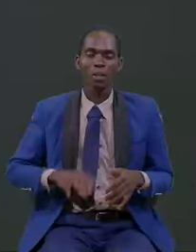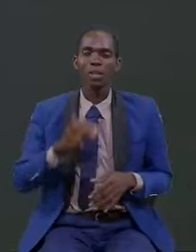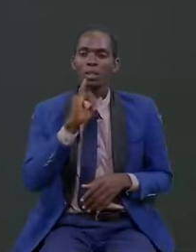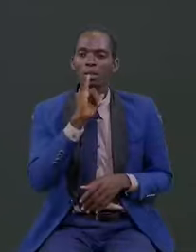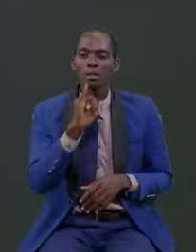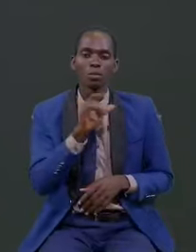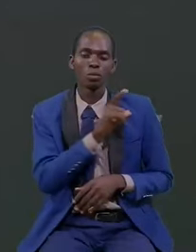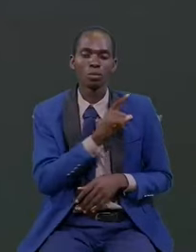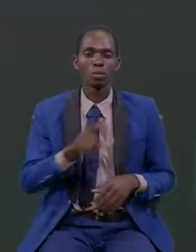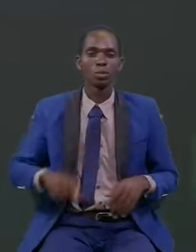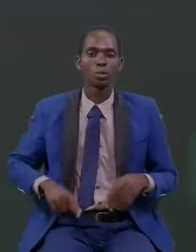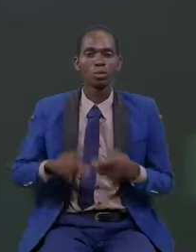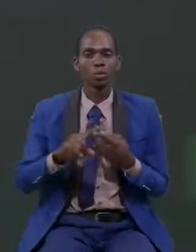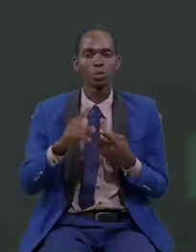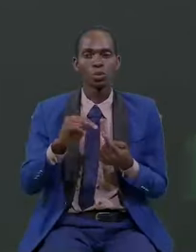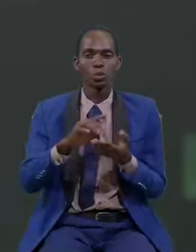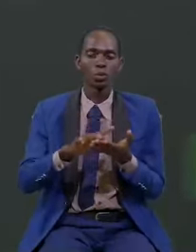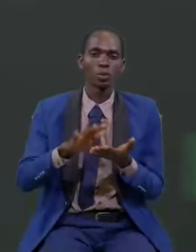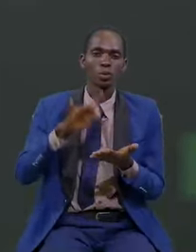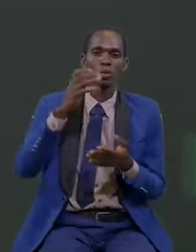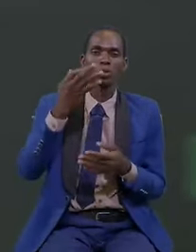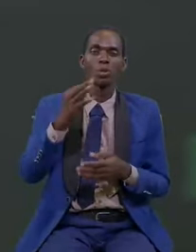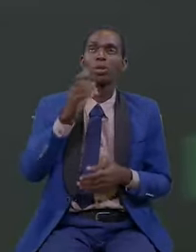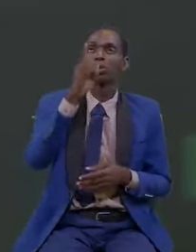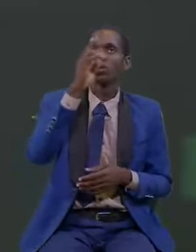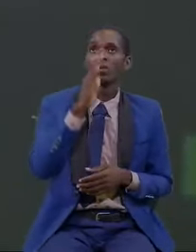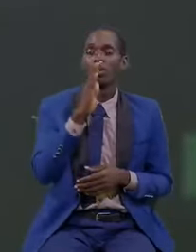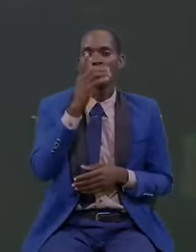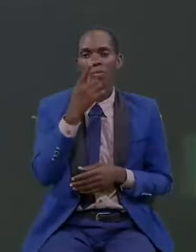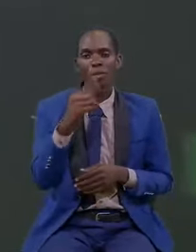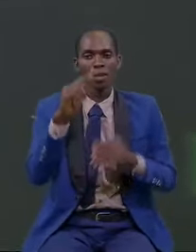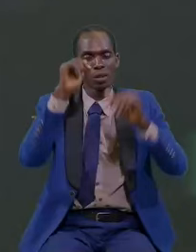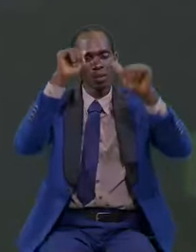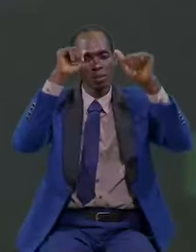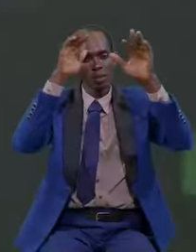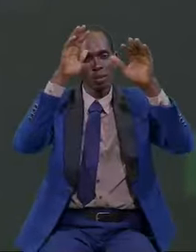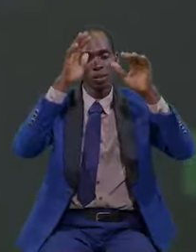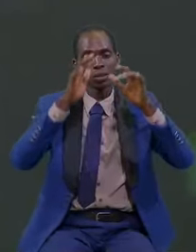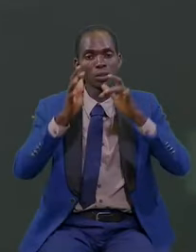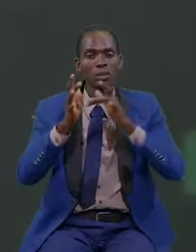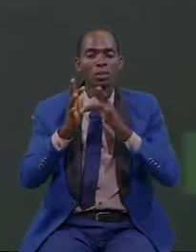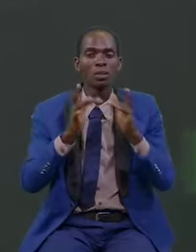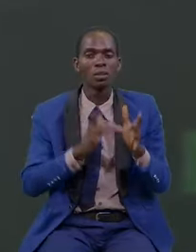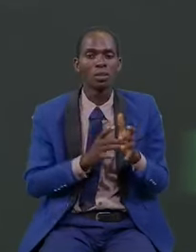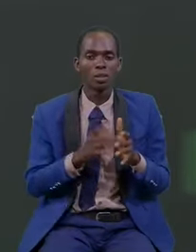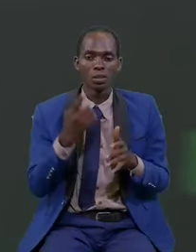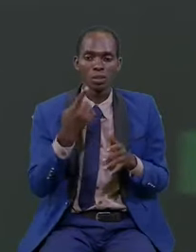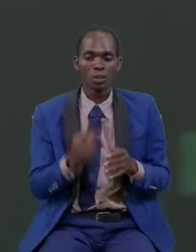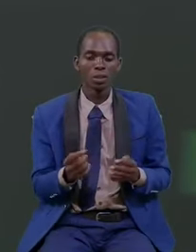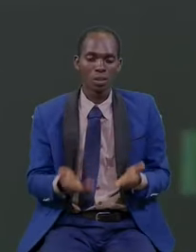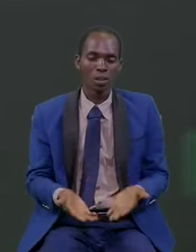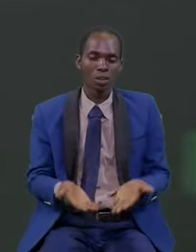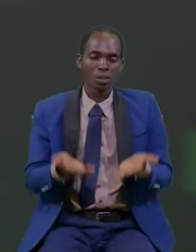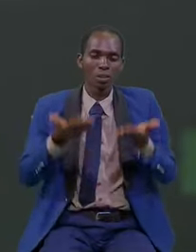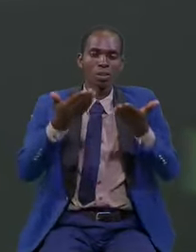est Seigneur à la gloire de Dieu le Père. Jésus, le